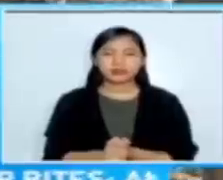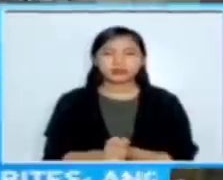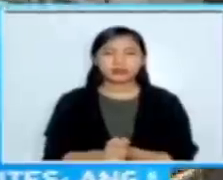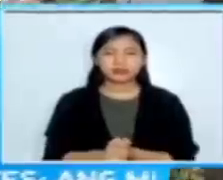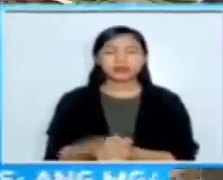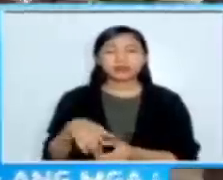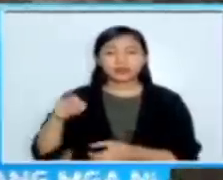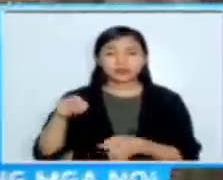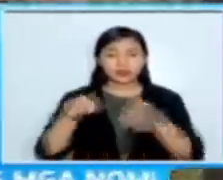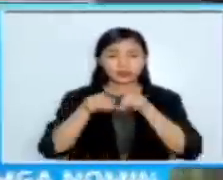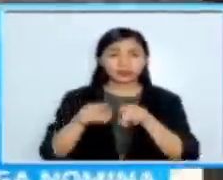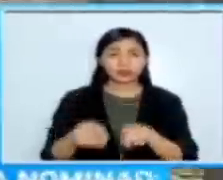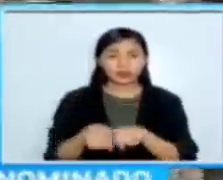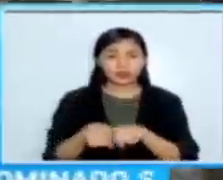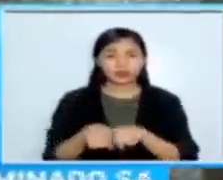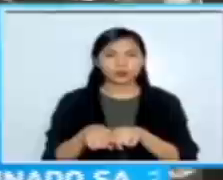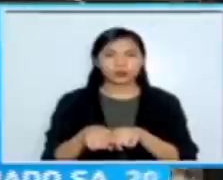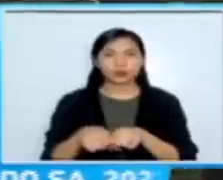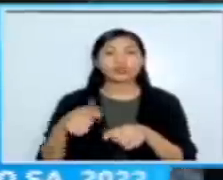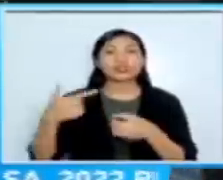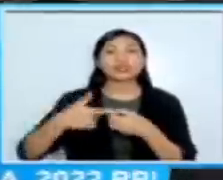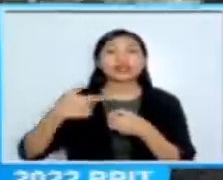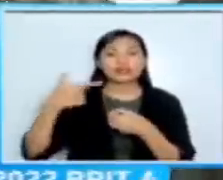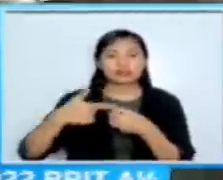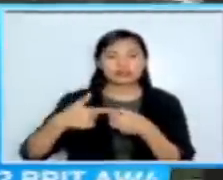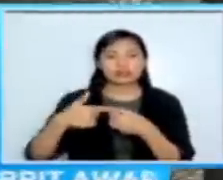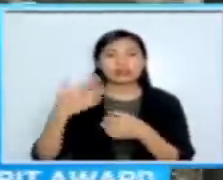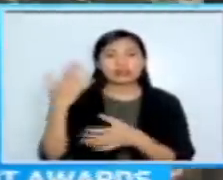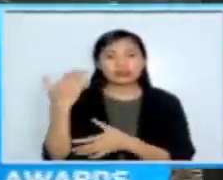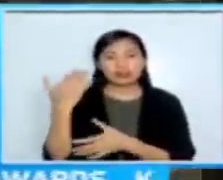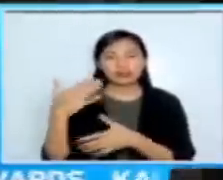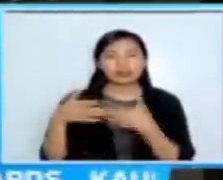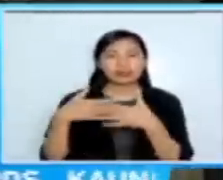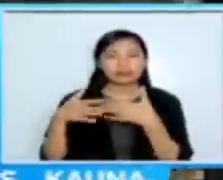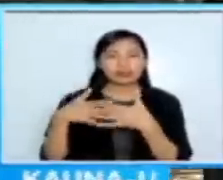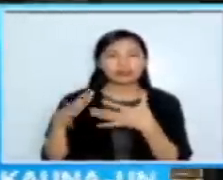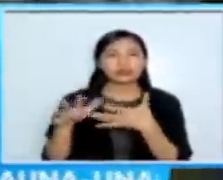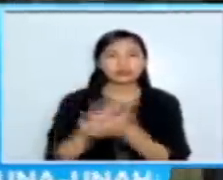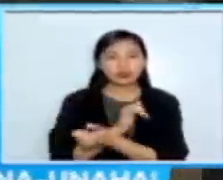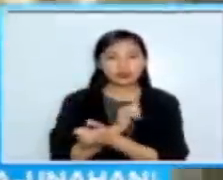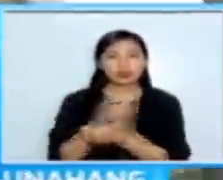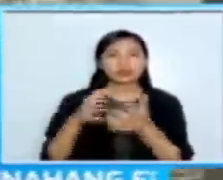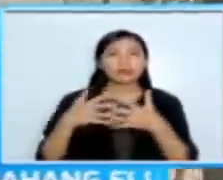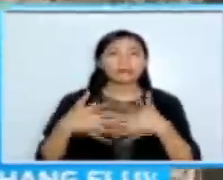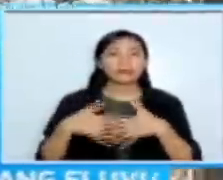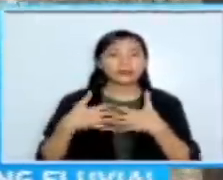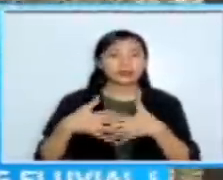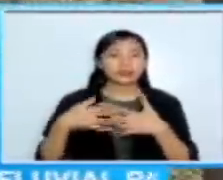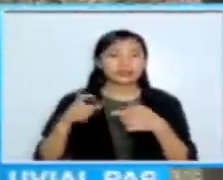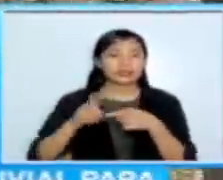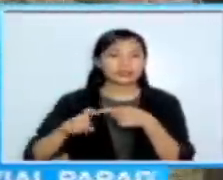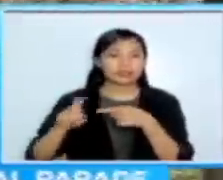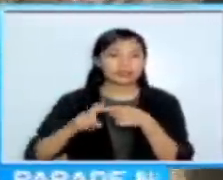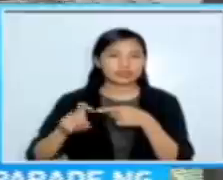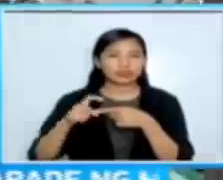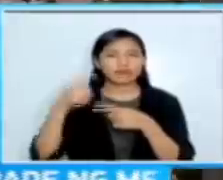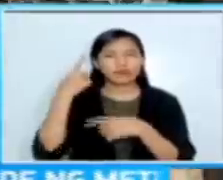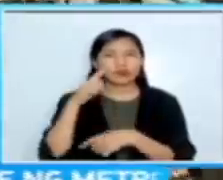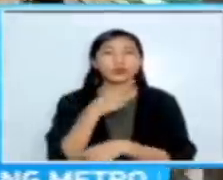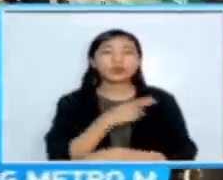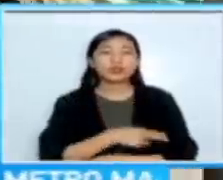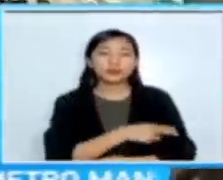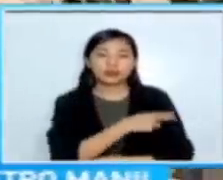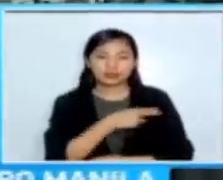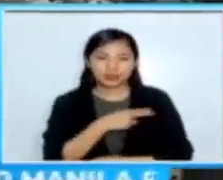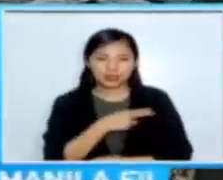ng krudo kasi paubos na po doon sa mga generators na mumubuhay ngayon sa mga makeshift hospital. Yung mga